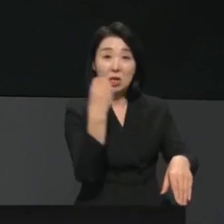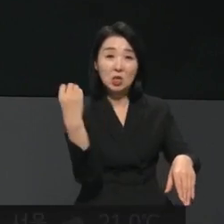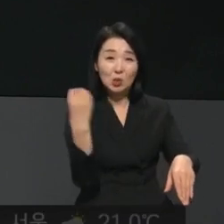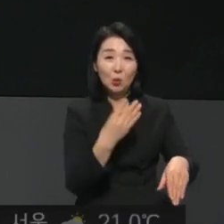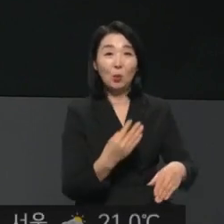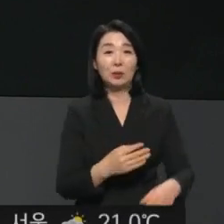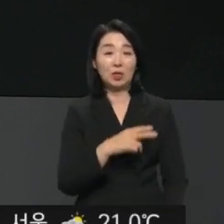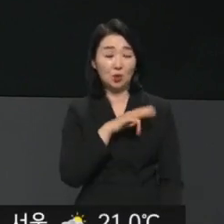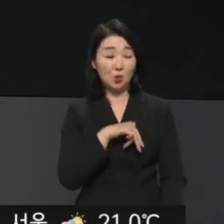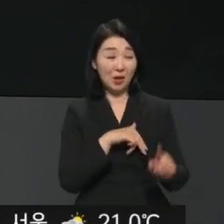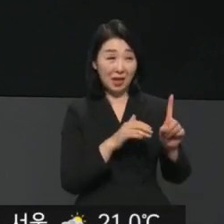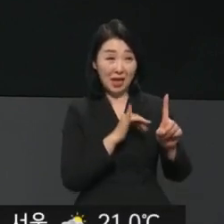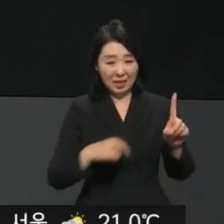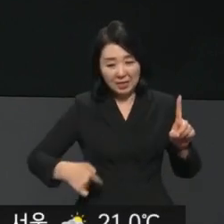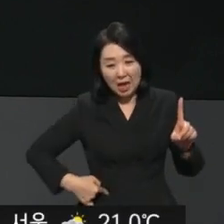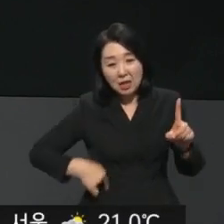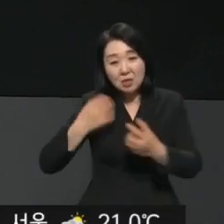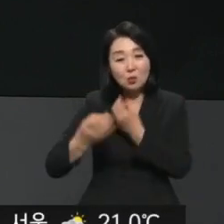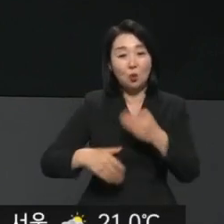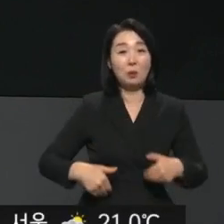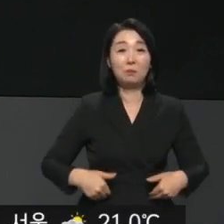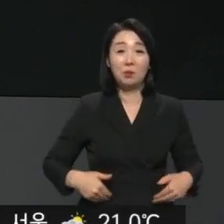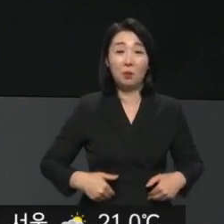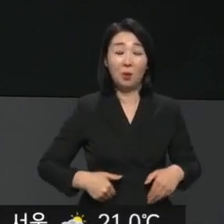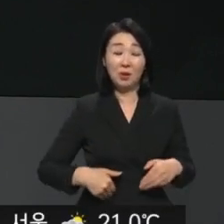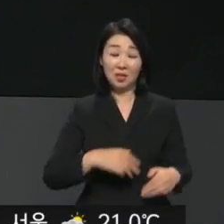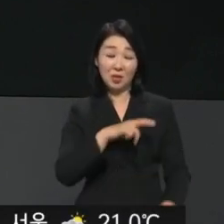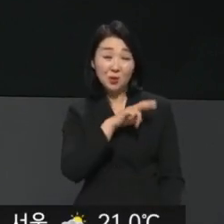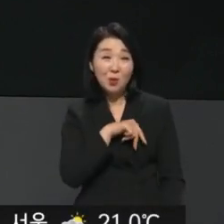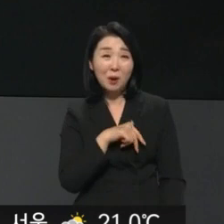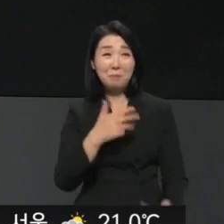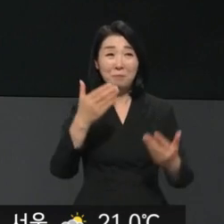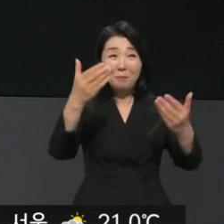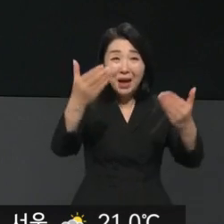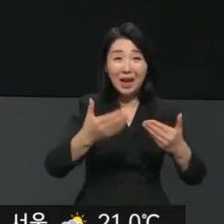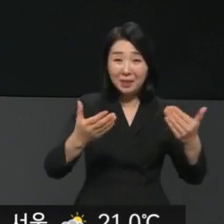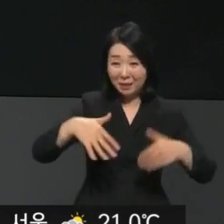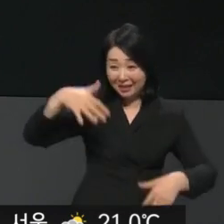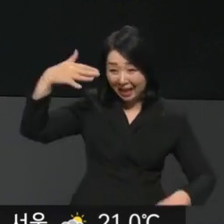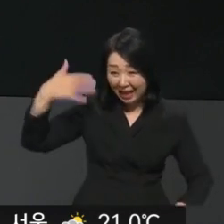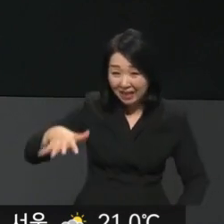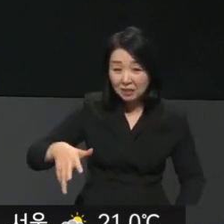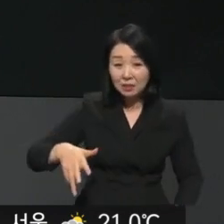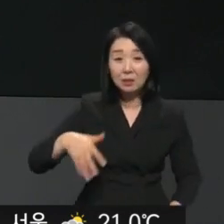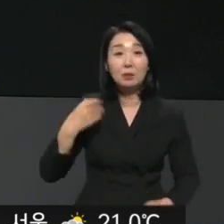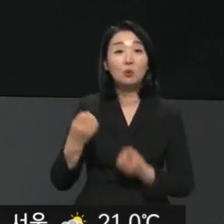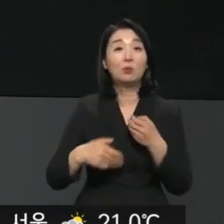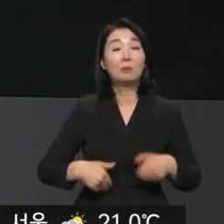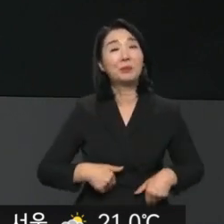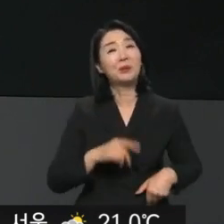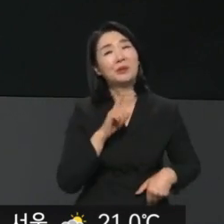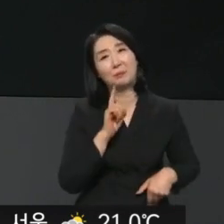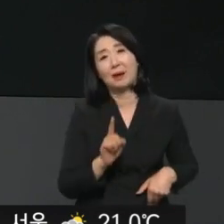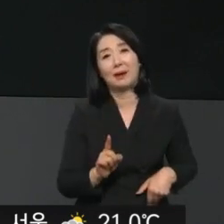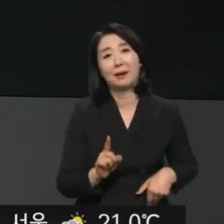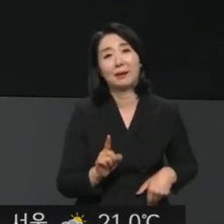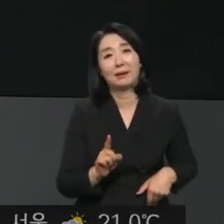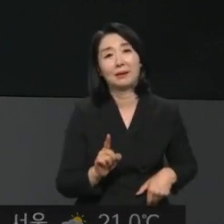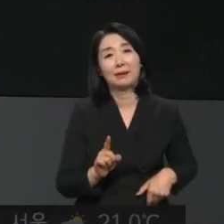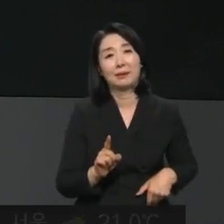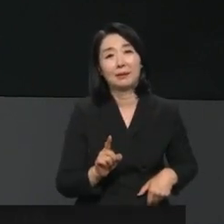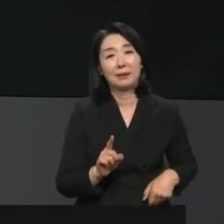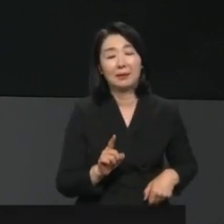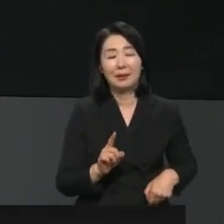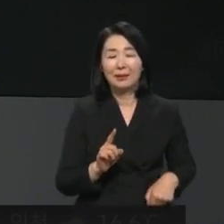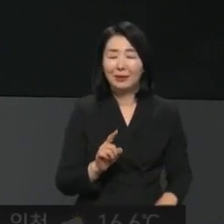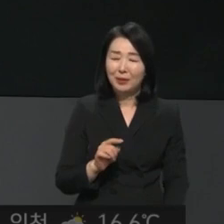일 양심 고백, 즉 의원 개개인이 받았다 안 받았다를 고백해야 한다 등의 다양한 의견이 분출 중입니다.